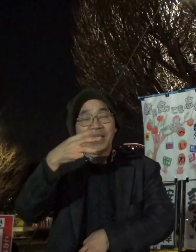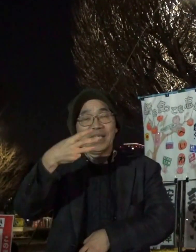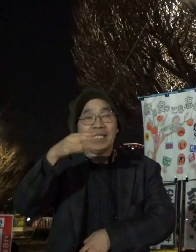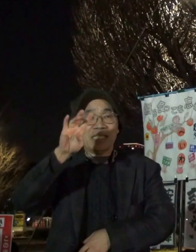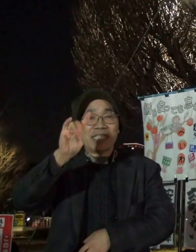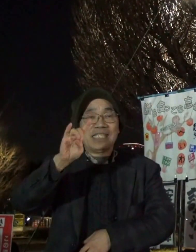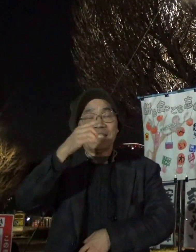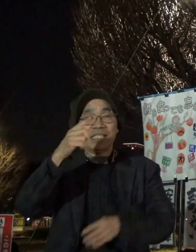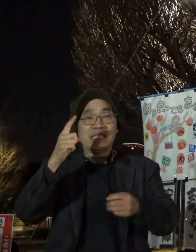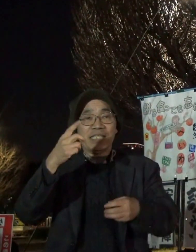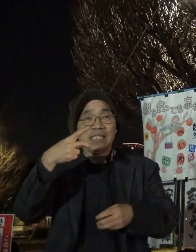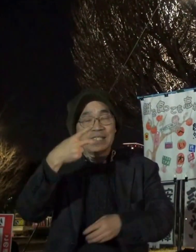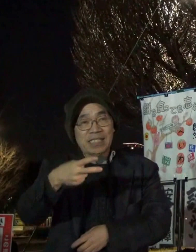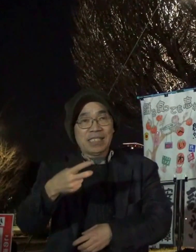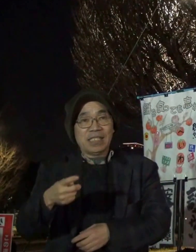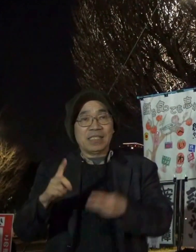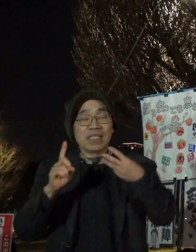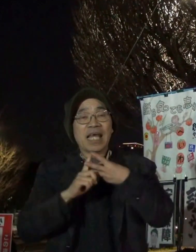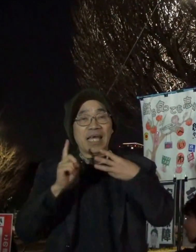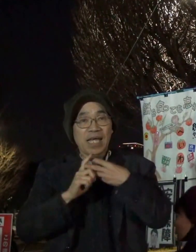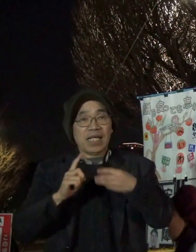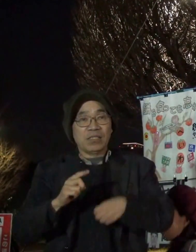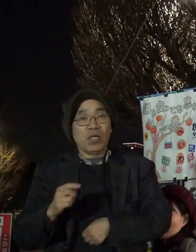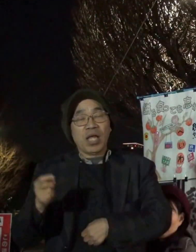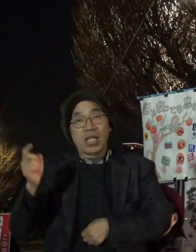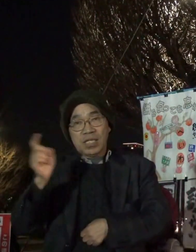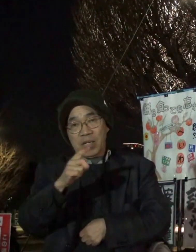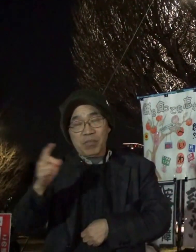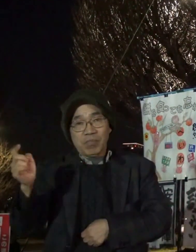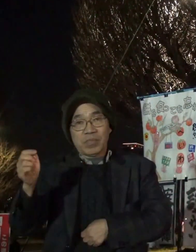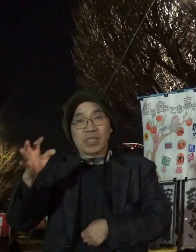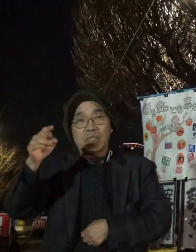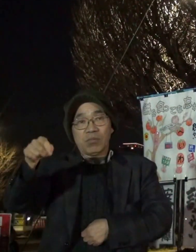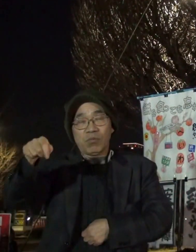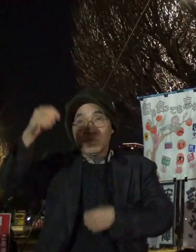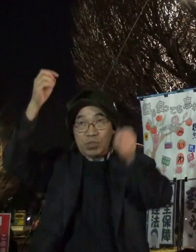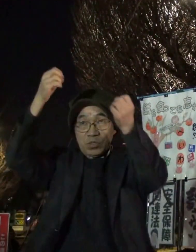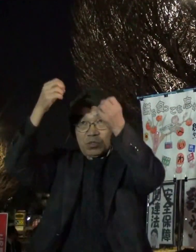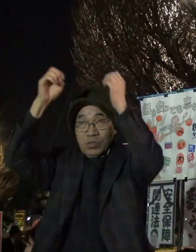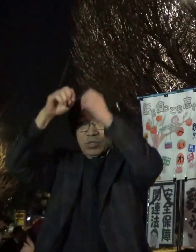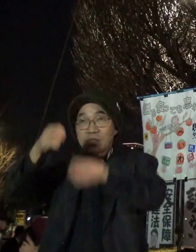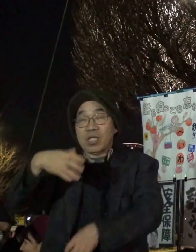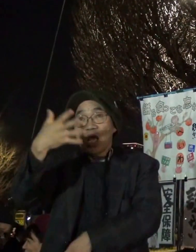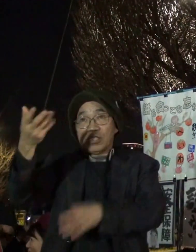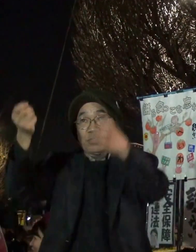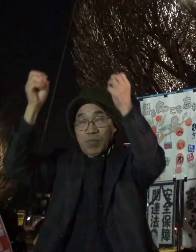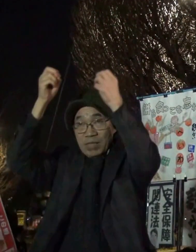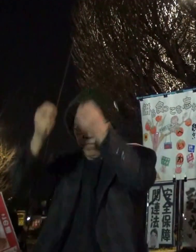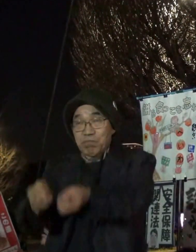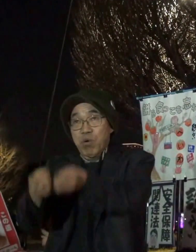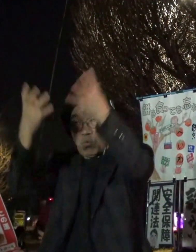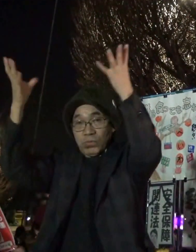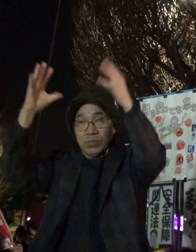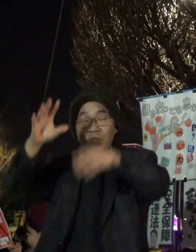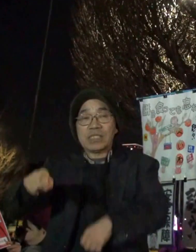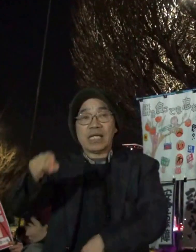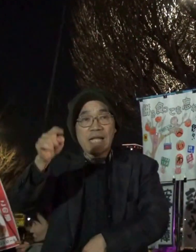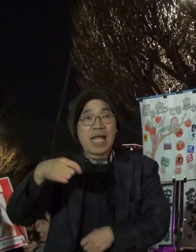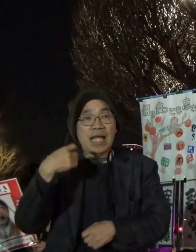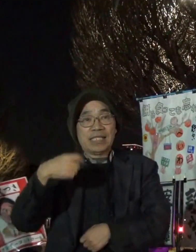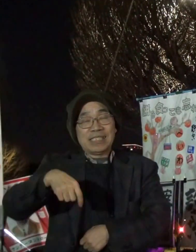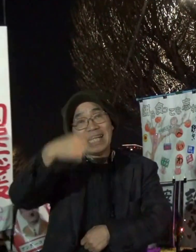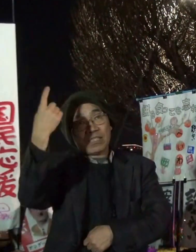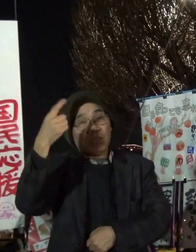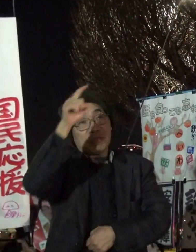62年前にねアメリカの北京環礁で水爆実験を行って、そこの実験場から100キロ以上離れたところ